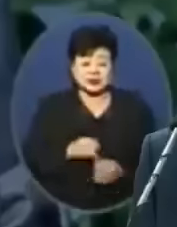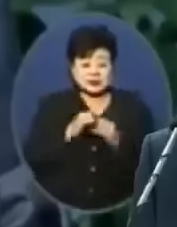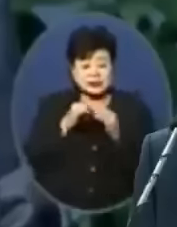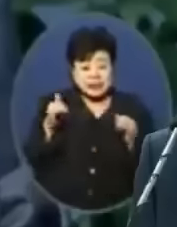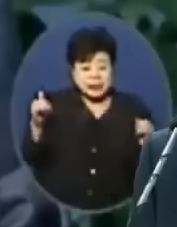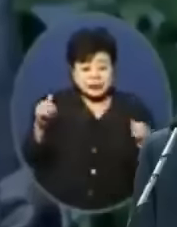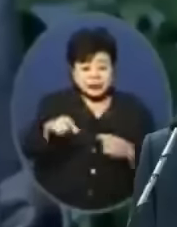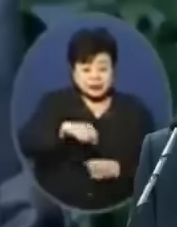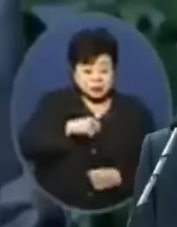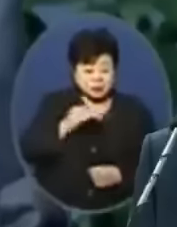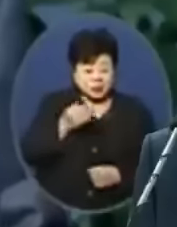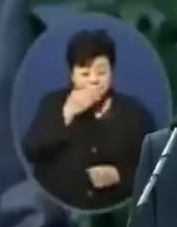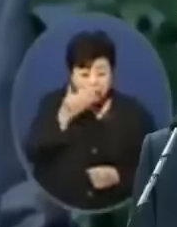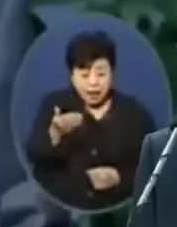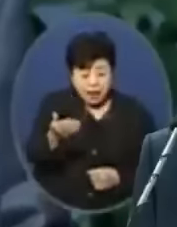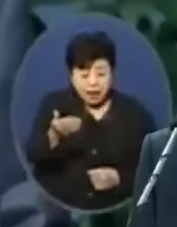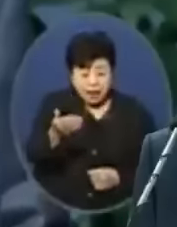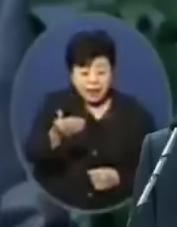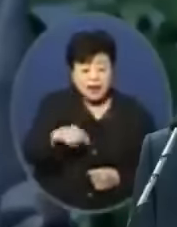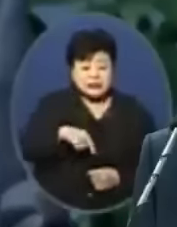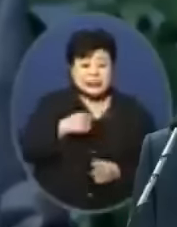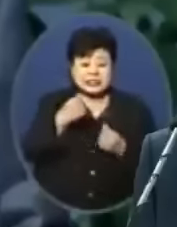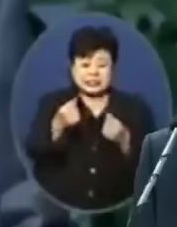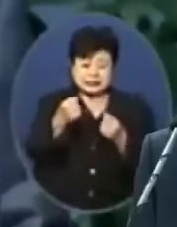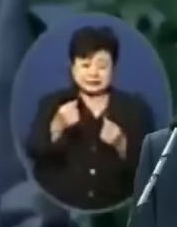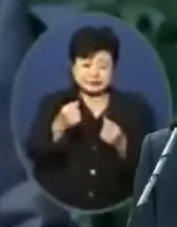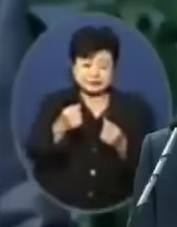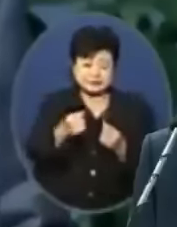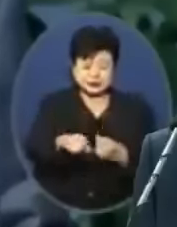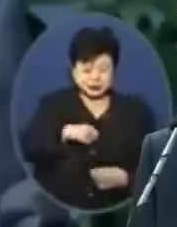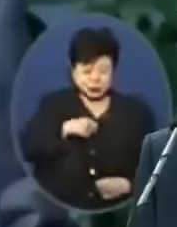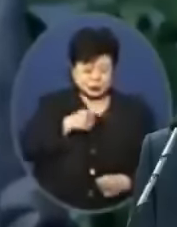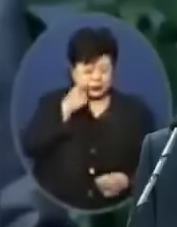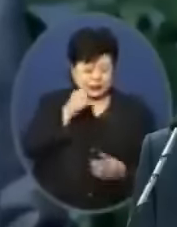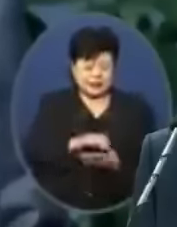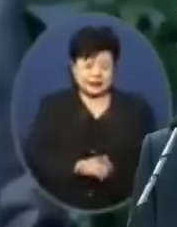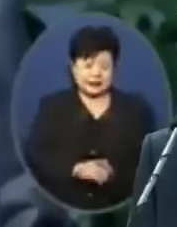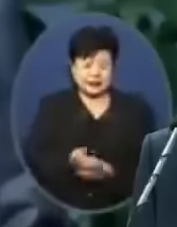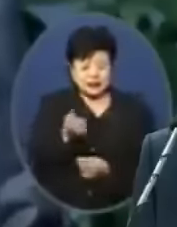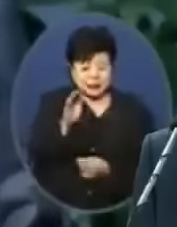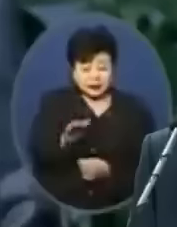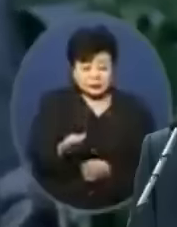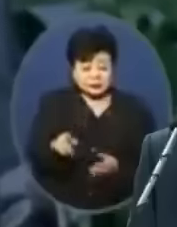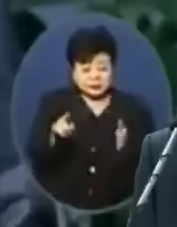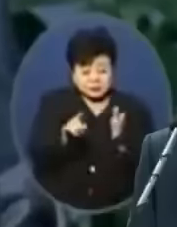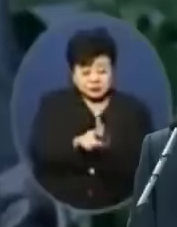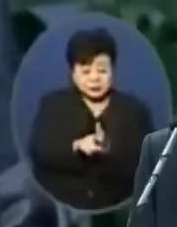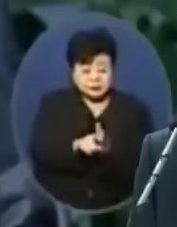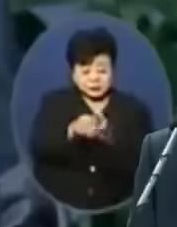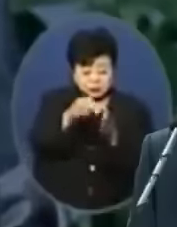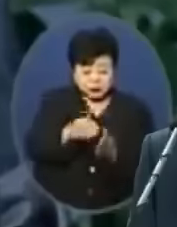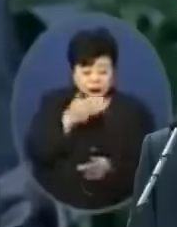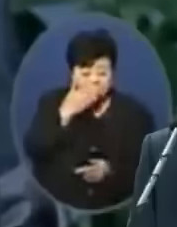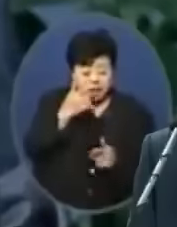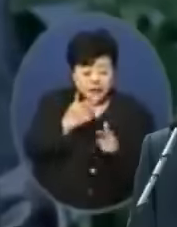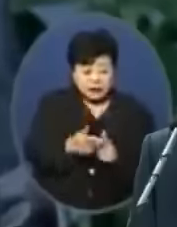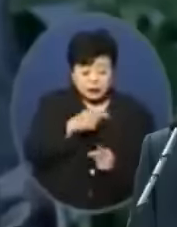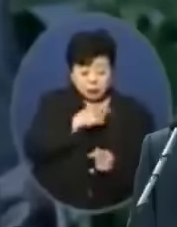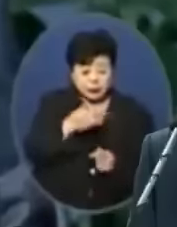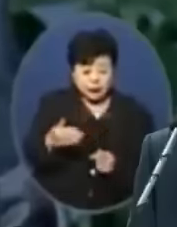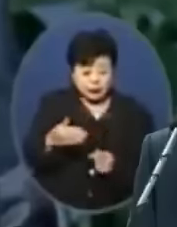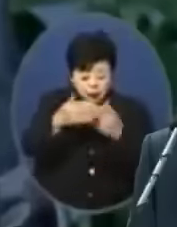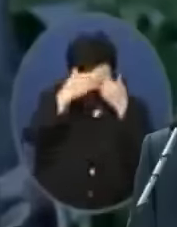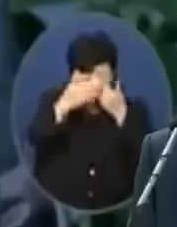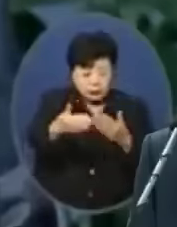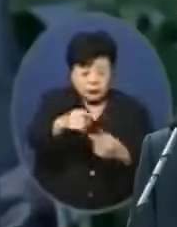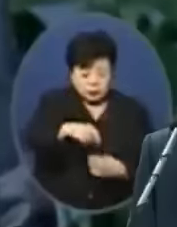사람이 의롭게 될 수 있습니까? 자기 힘으로 흐르게 못 되는 것입니다. 그러나 믿음으로 말미암아 예수님의 보혈로